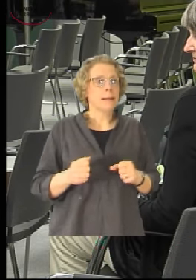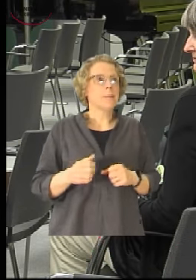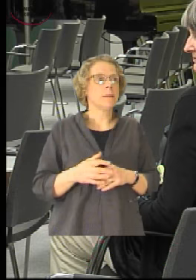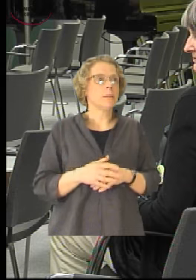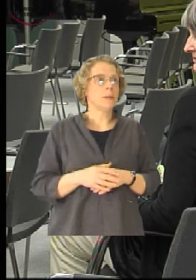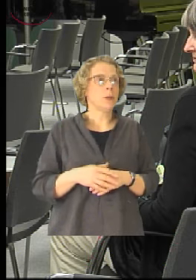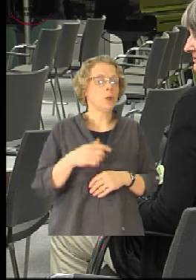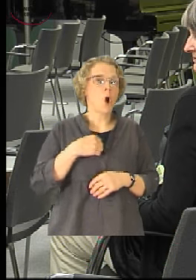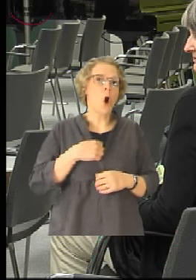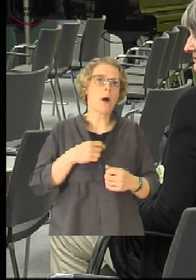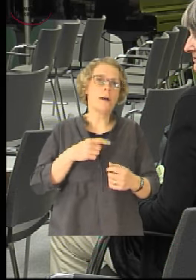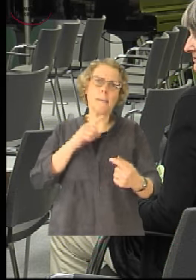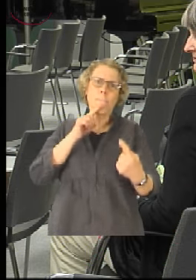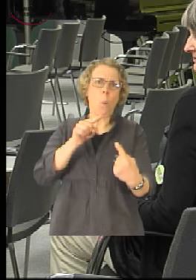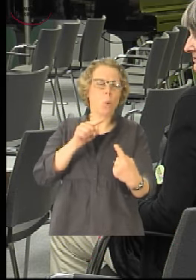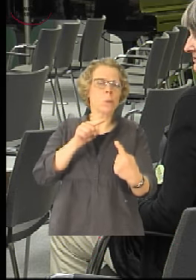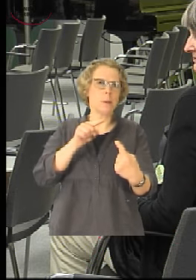synpunkt till vad